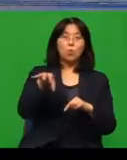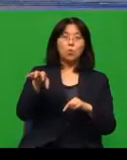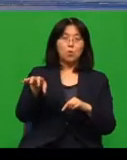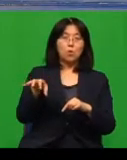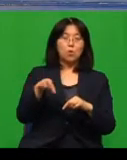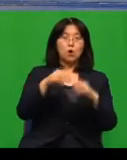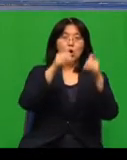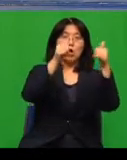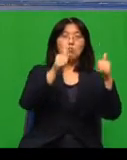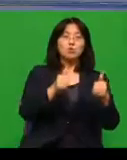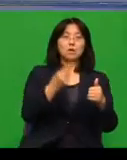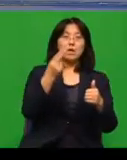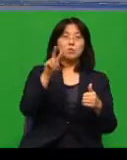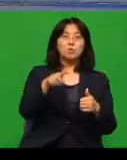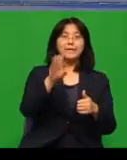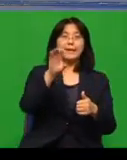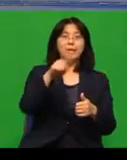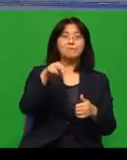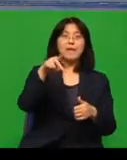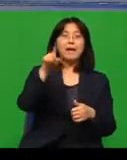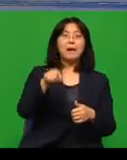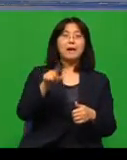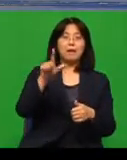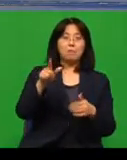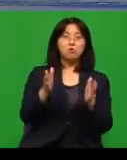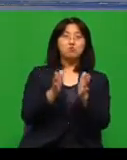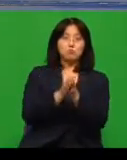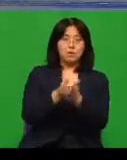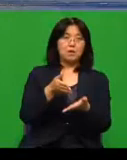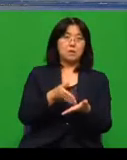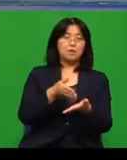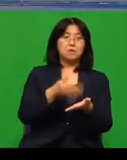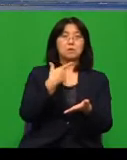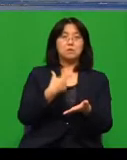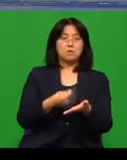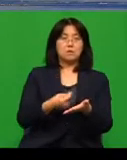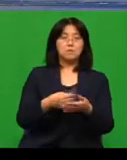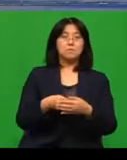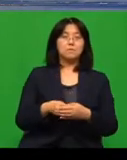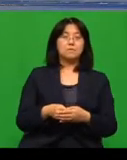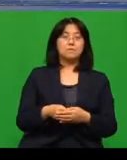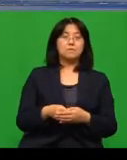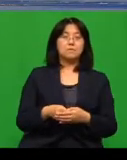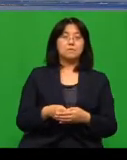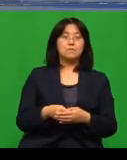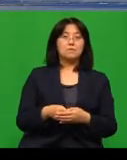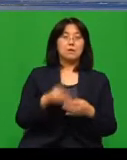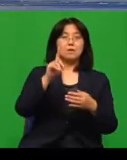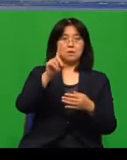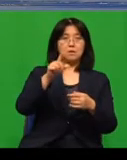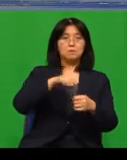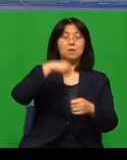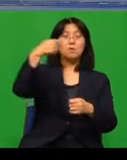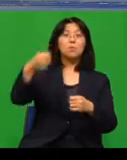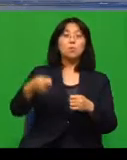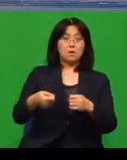ね、ポスターとリエンナーレの話も含めてお話しいただければと思っております。から1枚めくりいただきまして